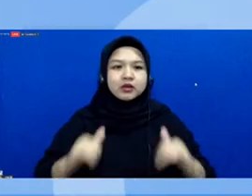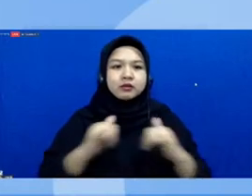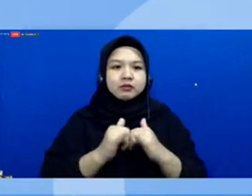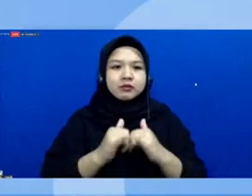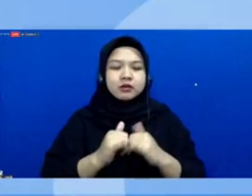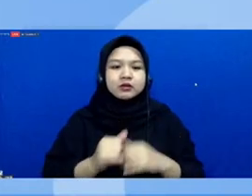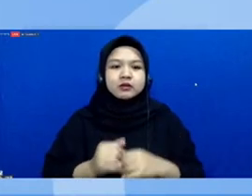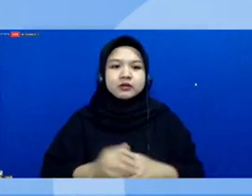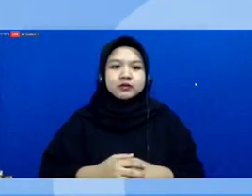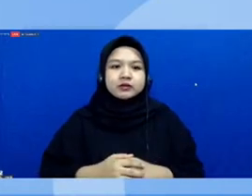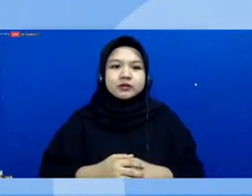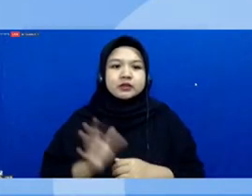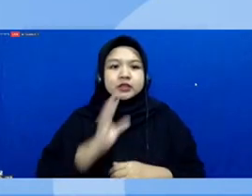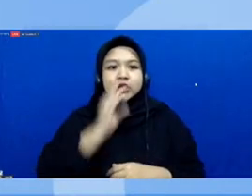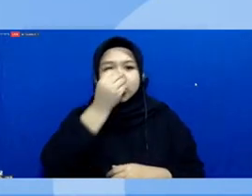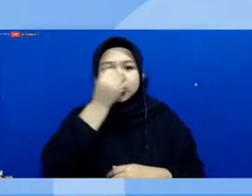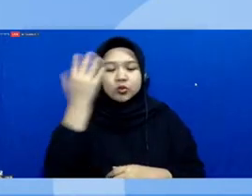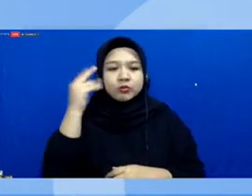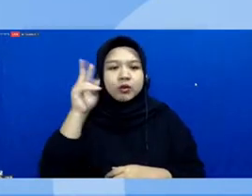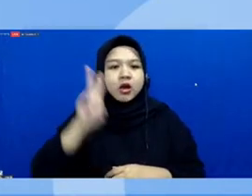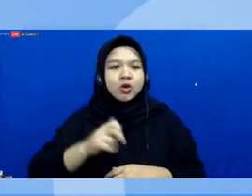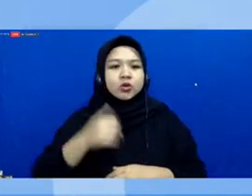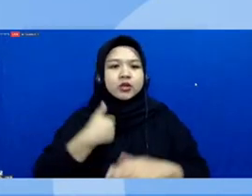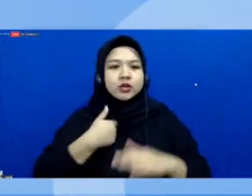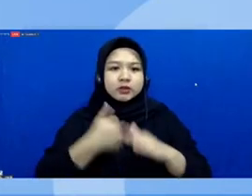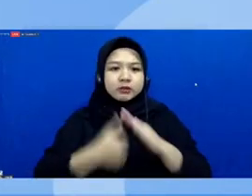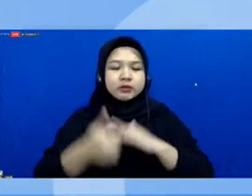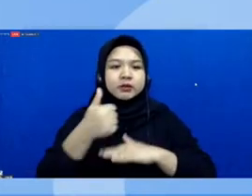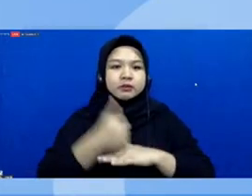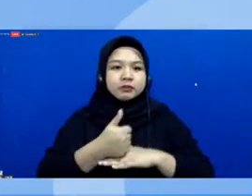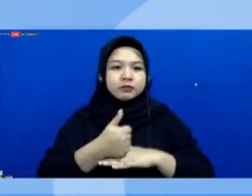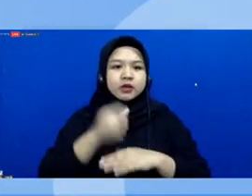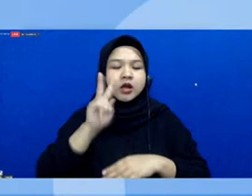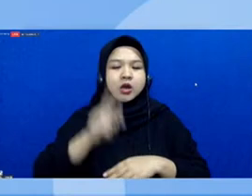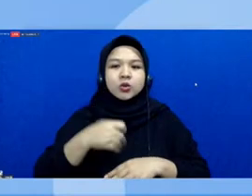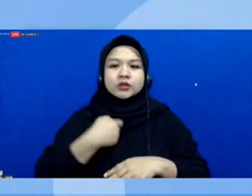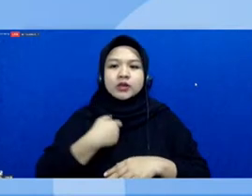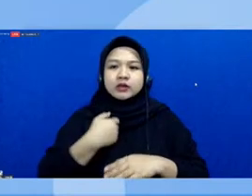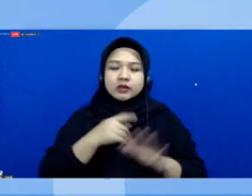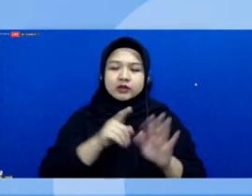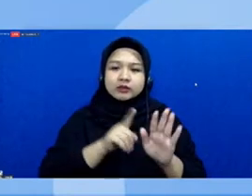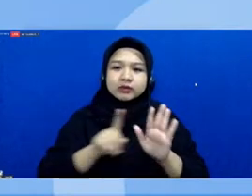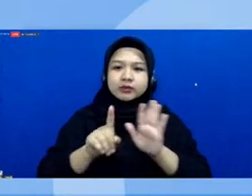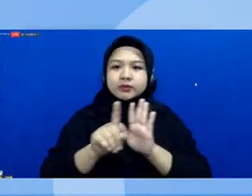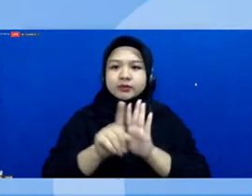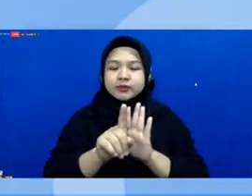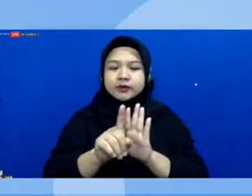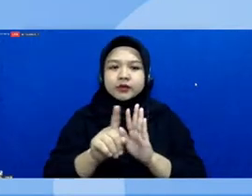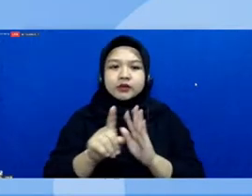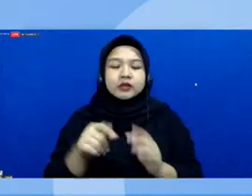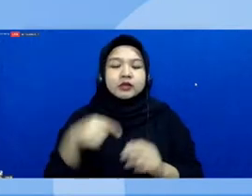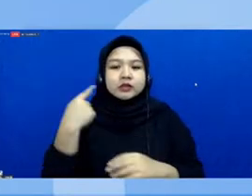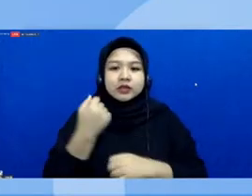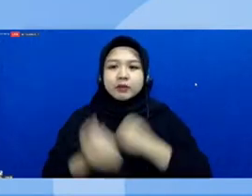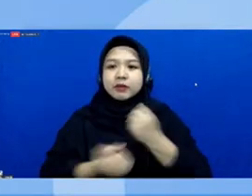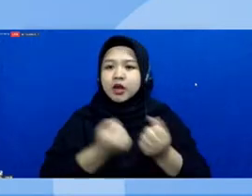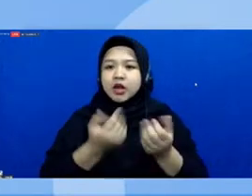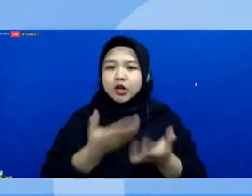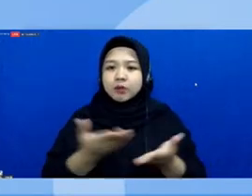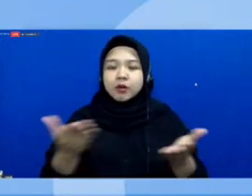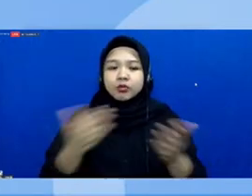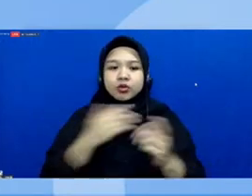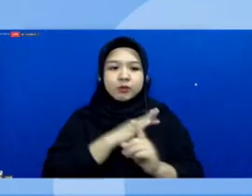lupa, harus ada leader, harus ada pemimpin, harus ada dirijen seperti yang disampaikan oleh Pak Fahmi Idris tadi. Setiap gerakan apapun di